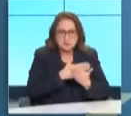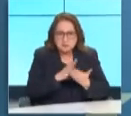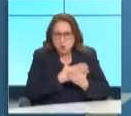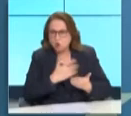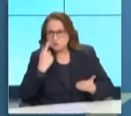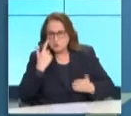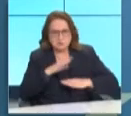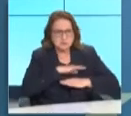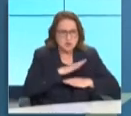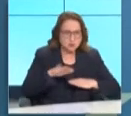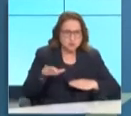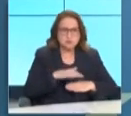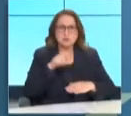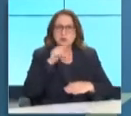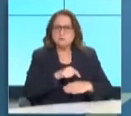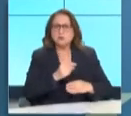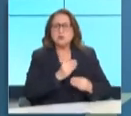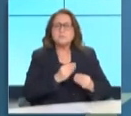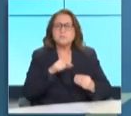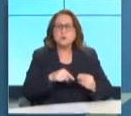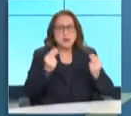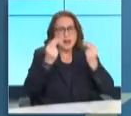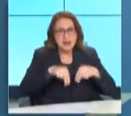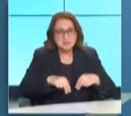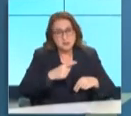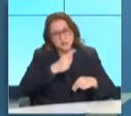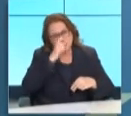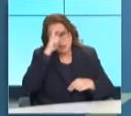επίτευξη μιας επίλυσης, μιας καταρχάς